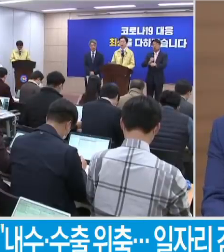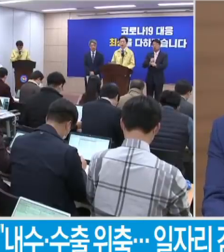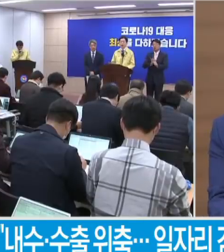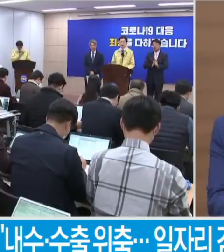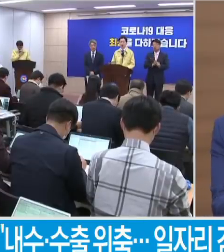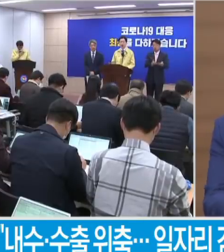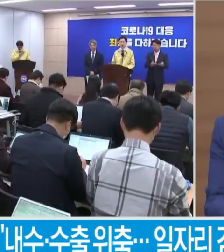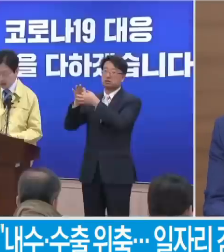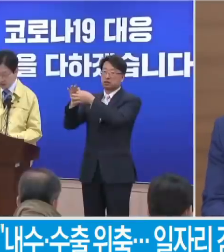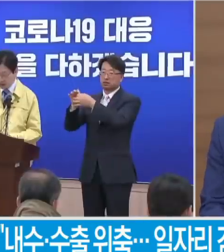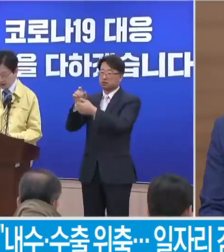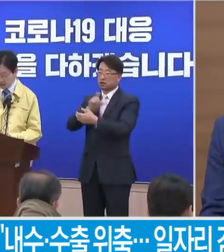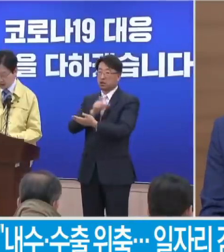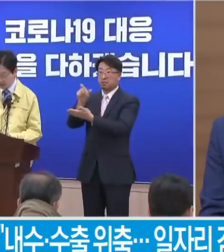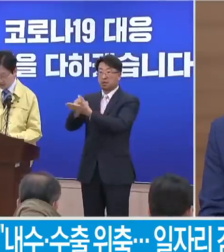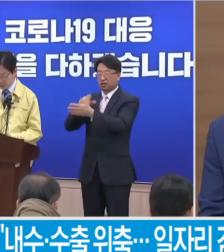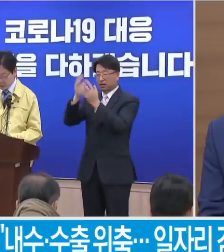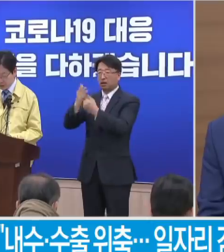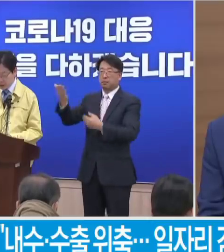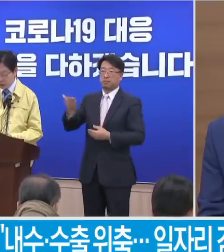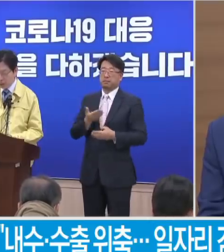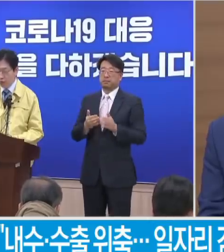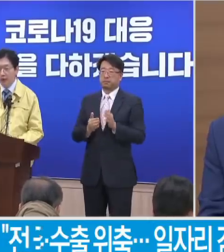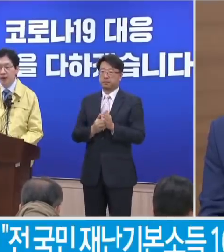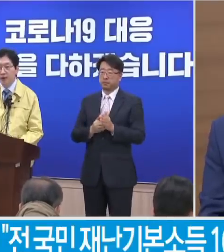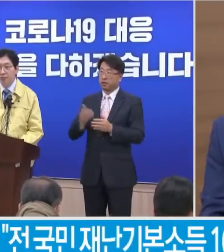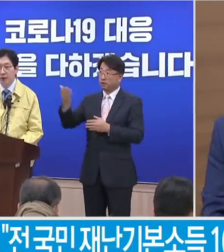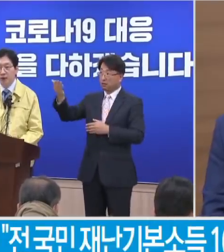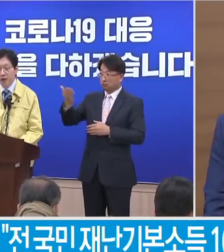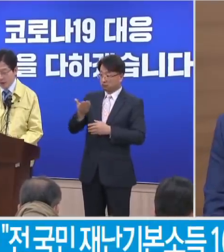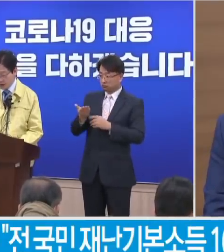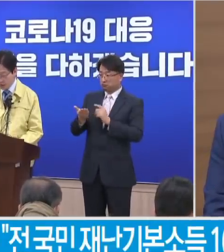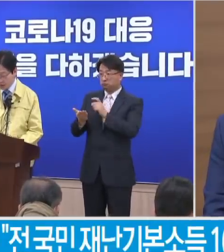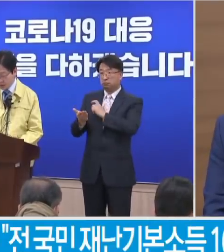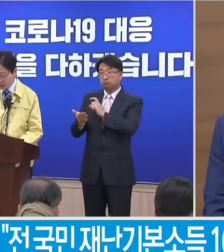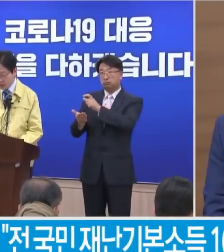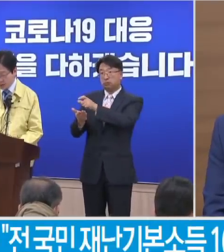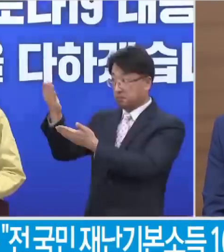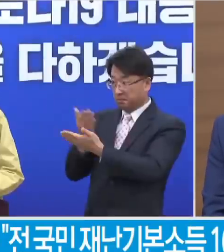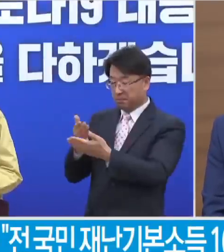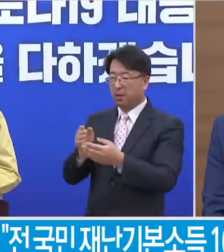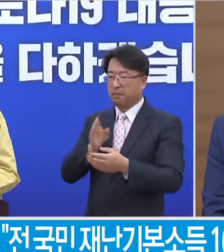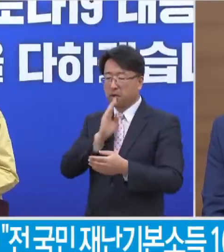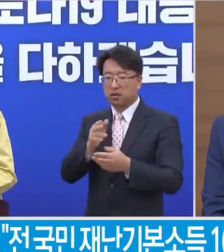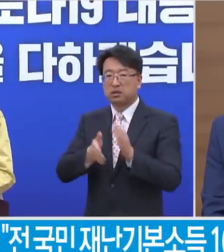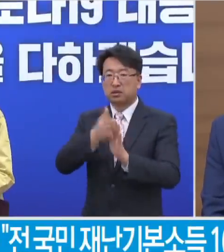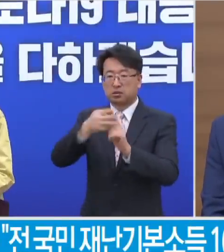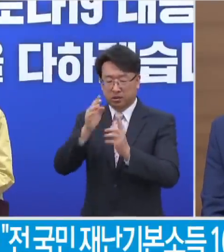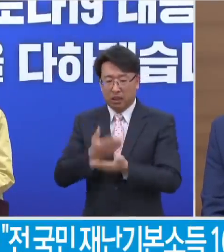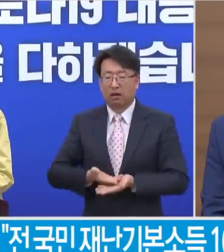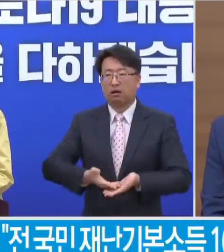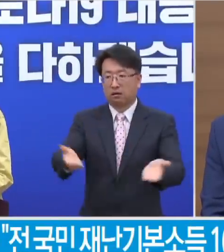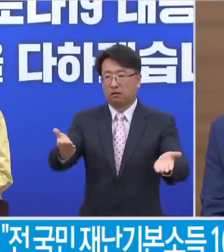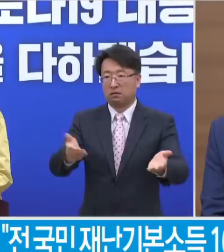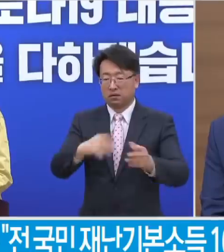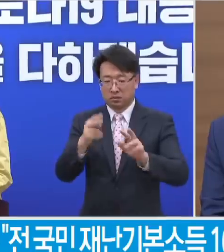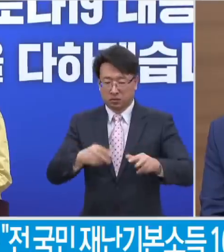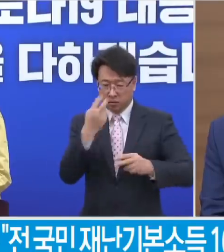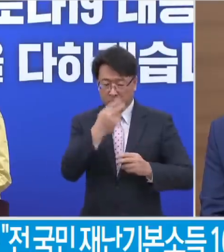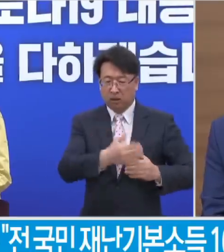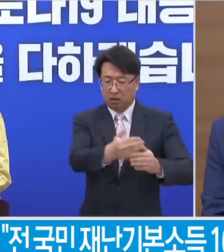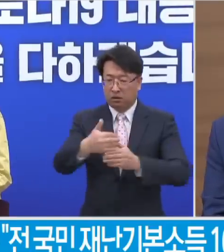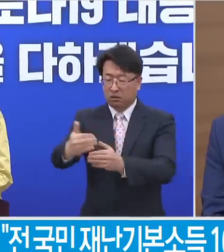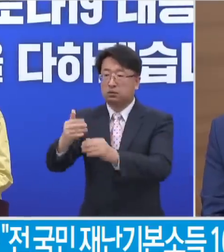상태에서 국민들한테 100만원 와주고 100만원 가지고 밖에 나 씁니까? 김종석 앵커 100만원 좀 밖에 나서 그걸로 술 먹을 거예요? 아니잖아요. 지금